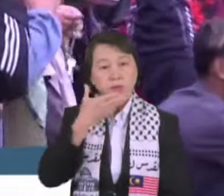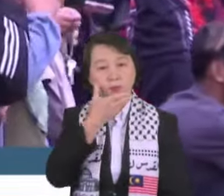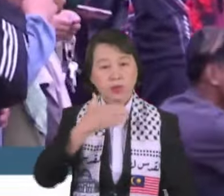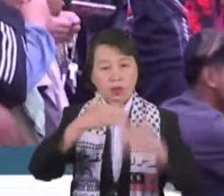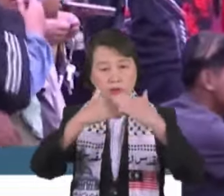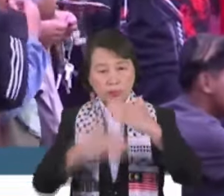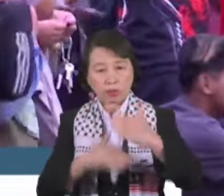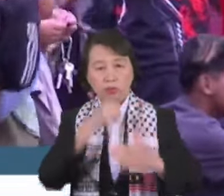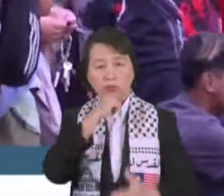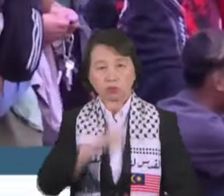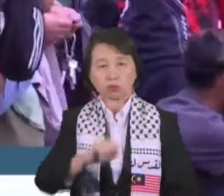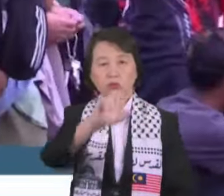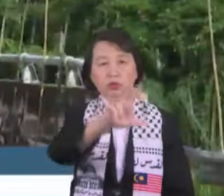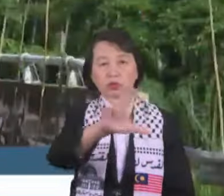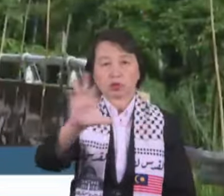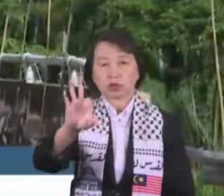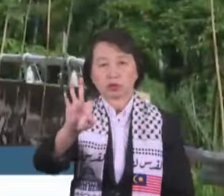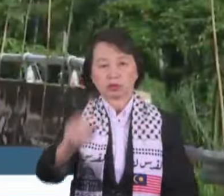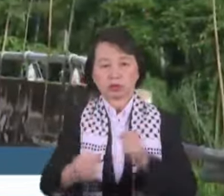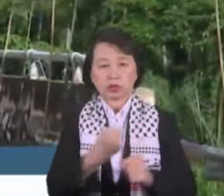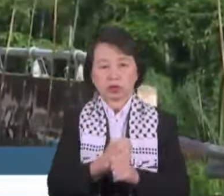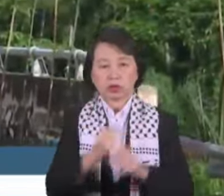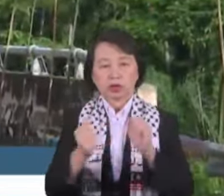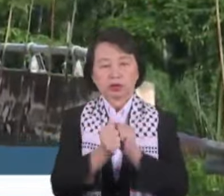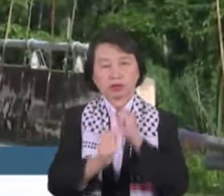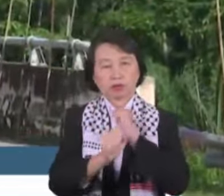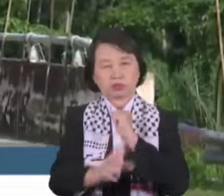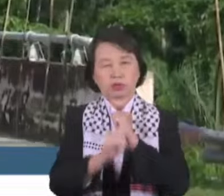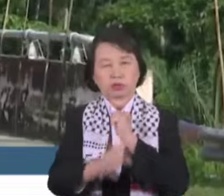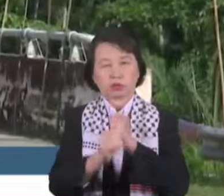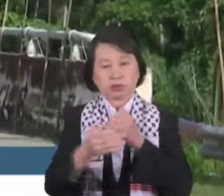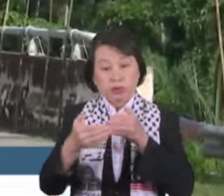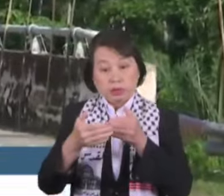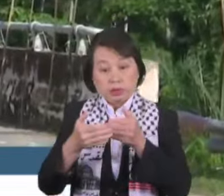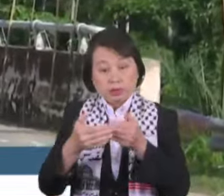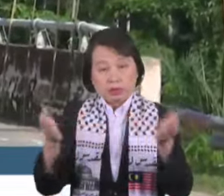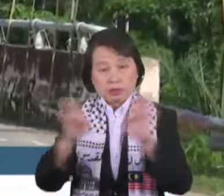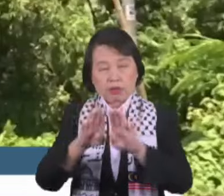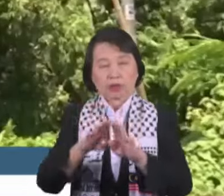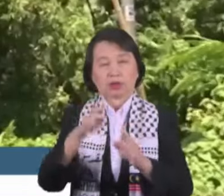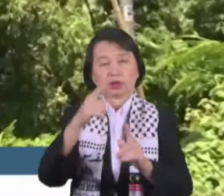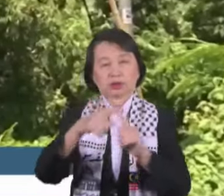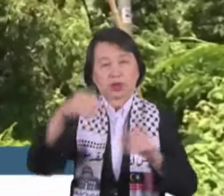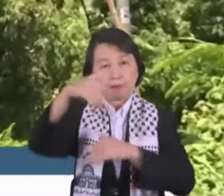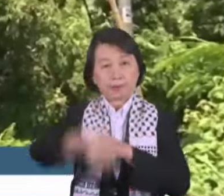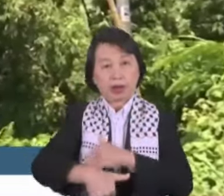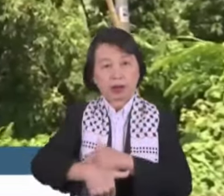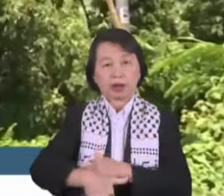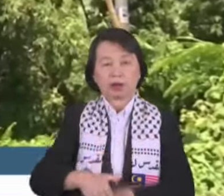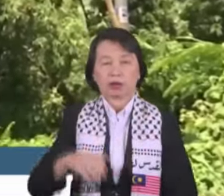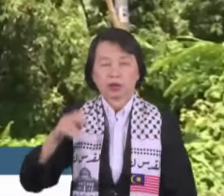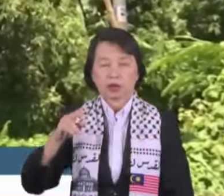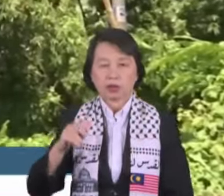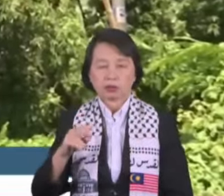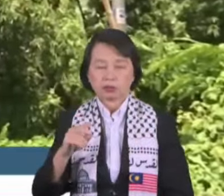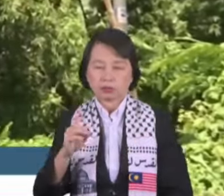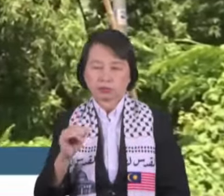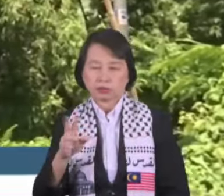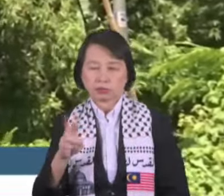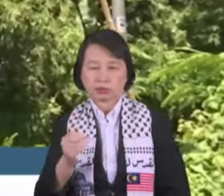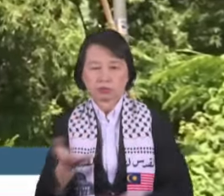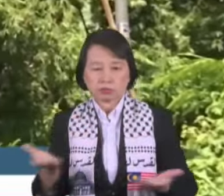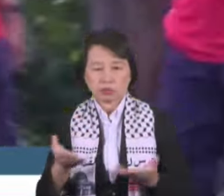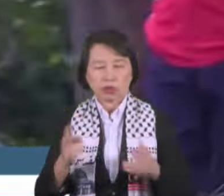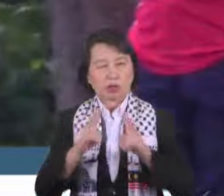bawah umur 39 tahun. Dengan kempen hampir melabuhkan tirai tengah malam ini, PRK Nenggiri dilihat antara yang